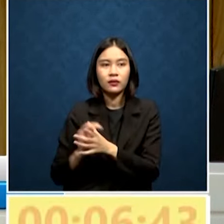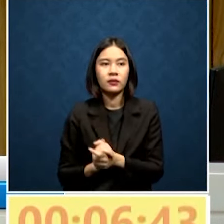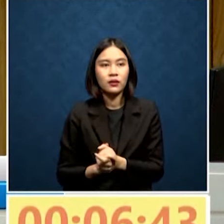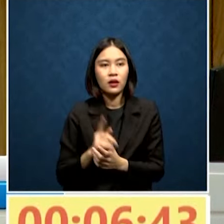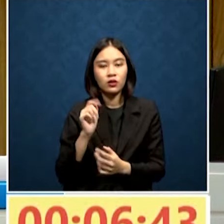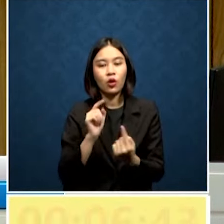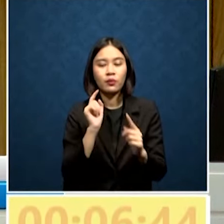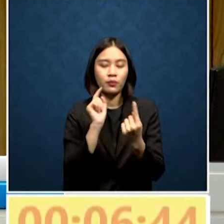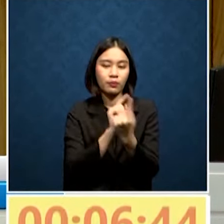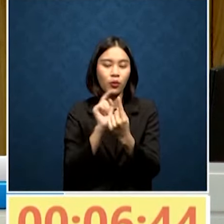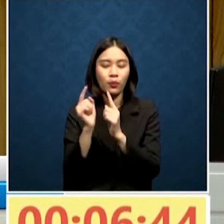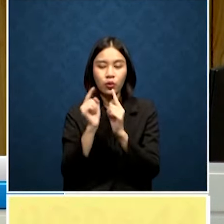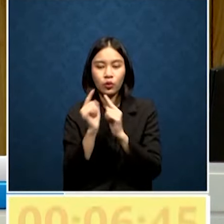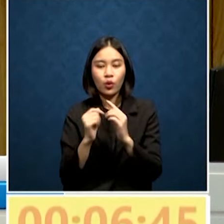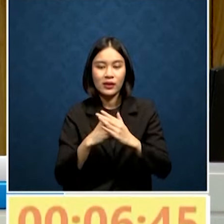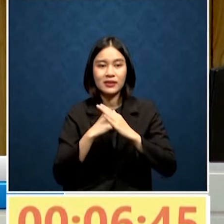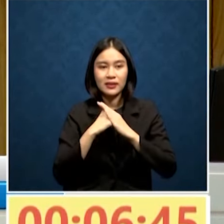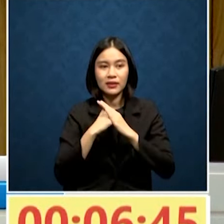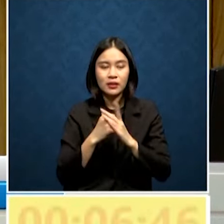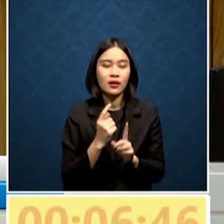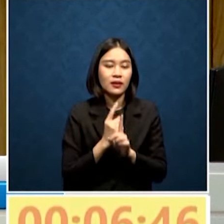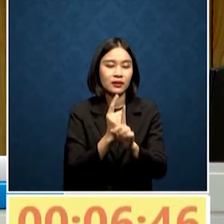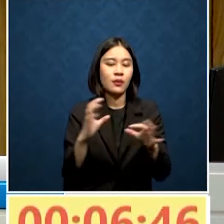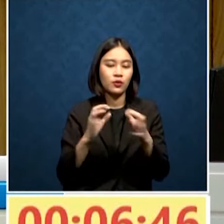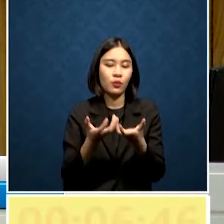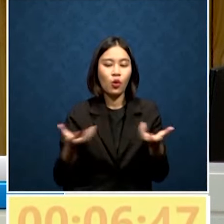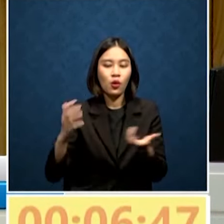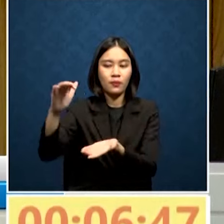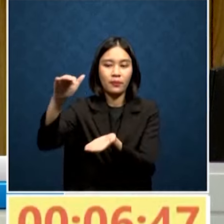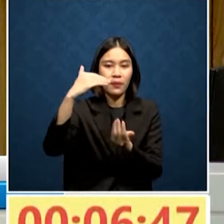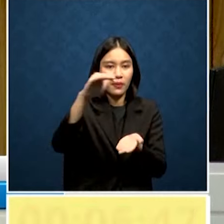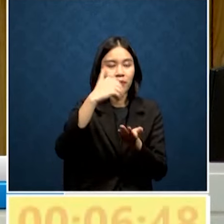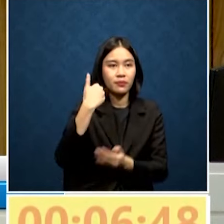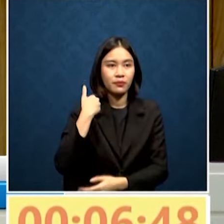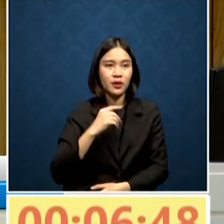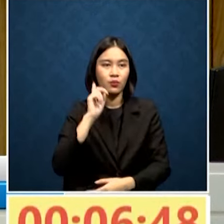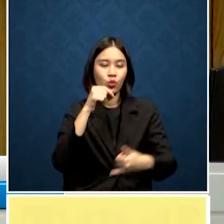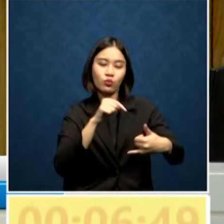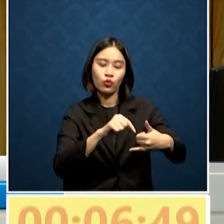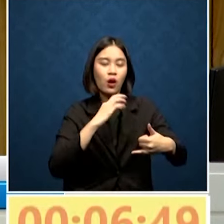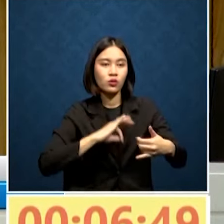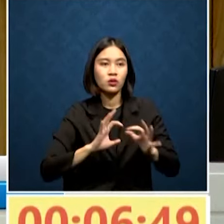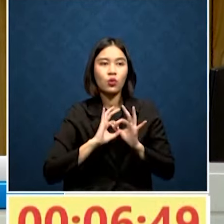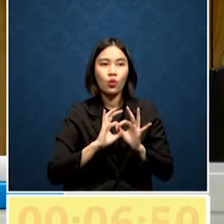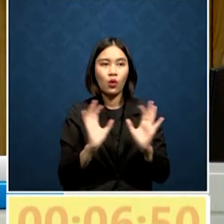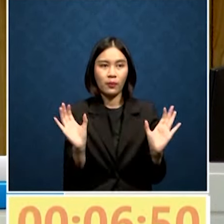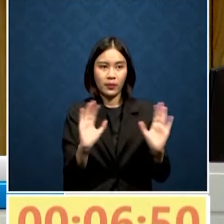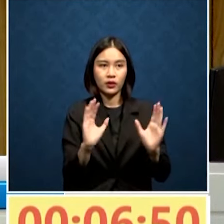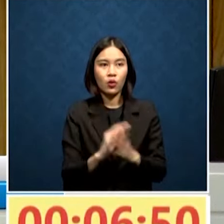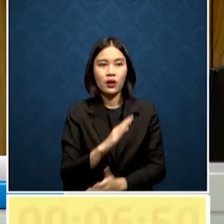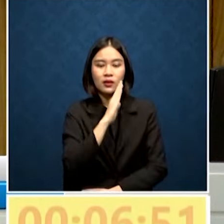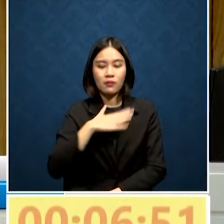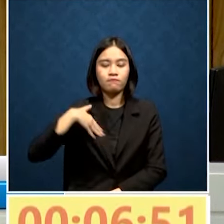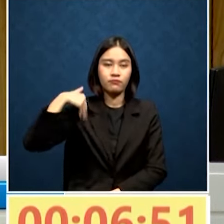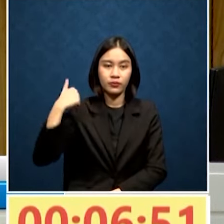องติดต่อกับจีนขณะเดียวกันเราก็จะมอนิเตอร์เรื่องสินค้าที่เข้ามานะครับอาจารย์นันทนาอย่ากังวลนะครับถ้าอาจารย์ท่านไม่สบาย